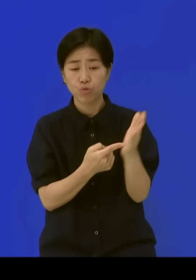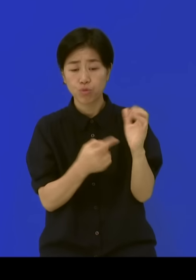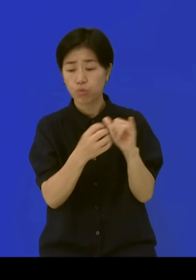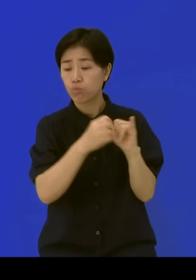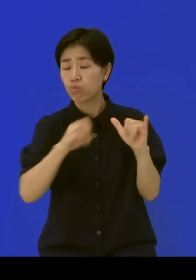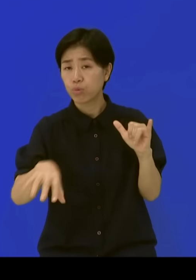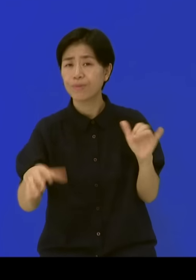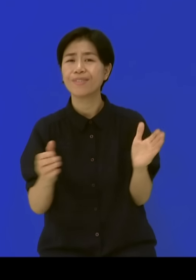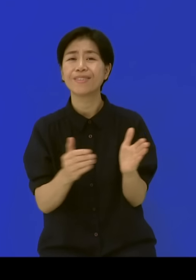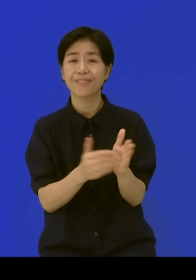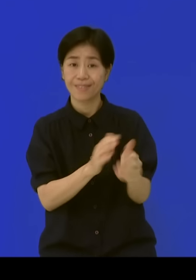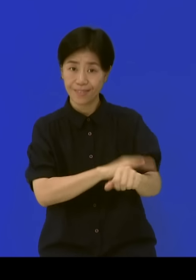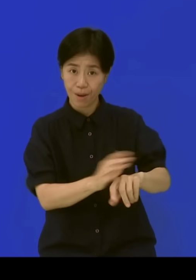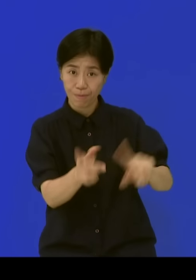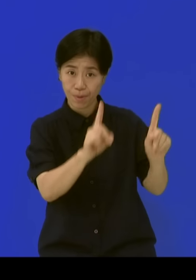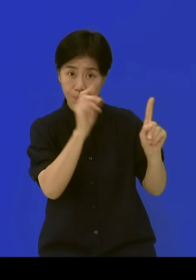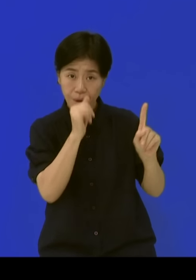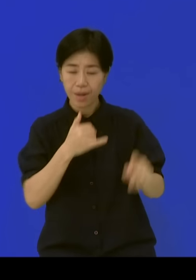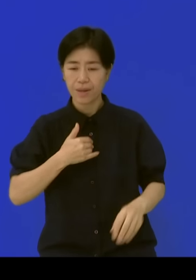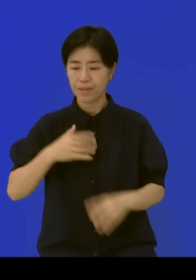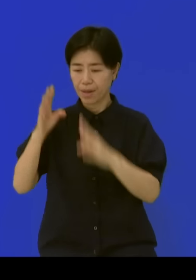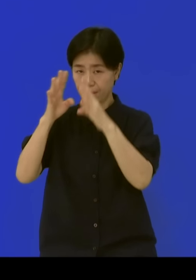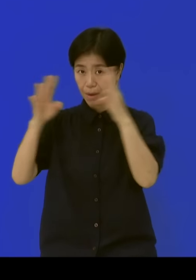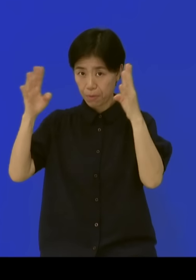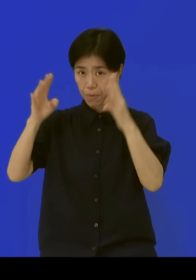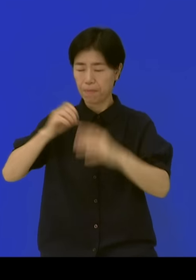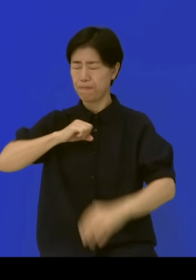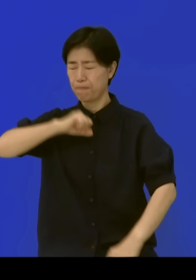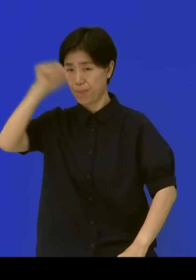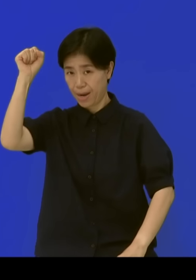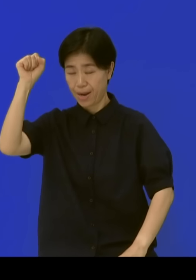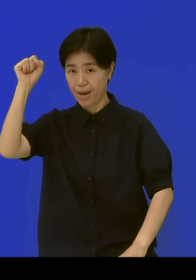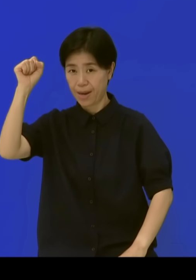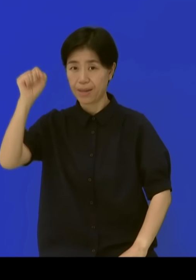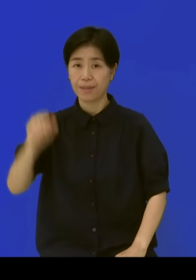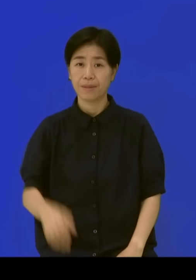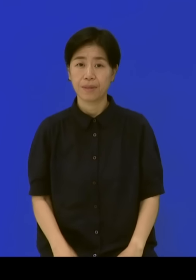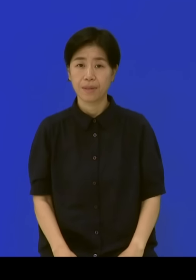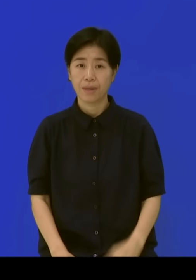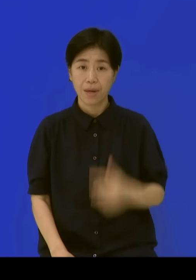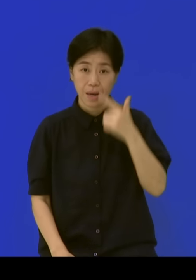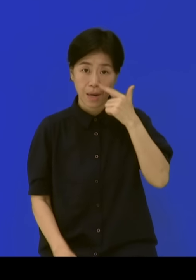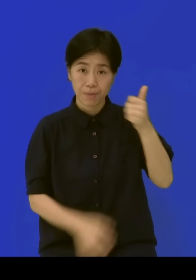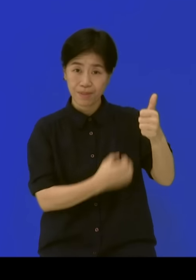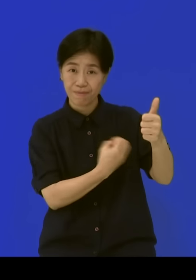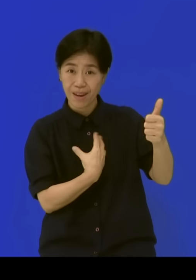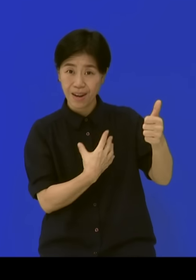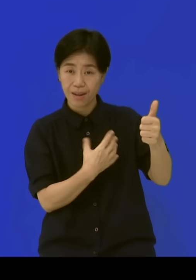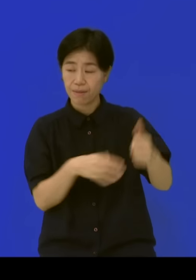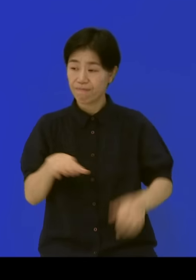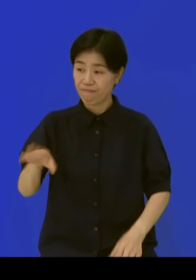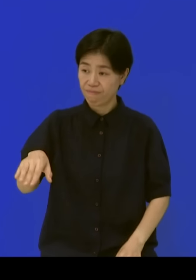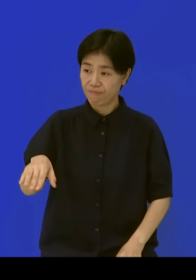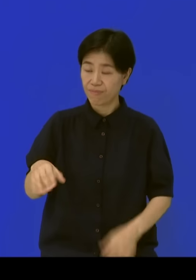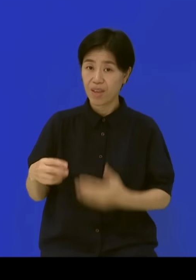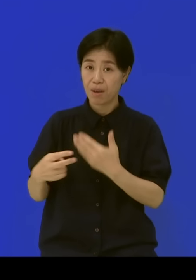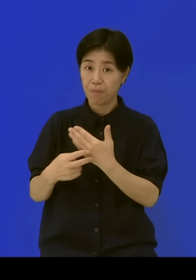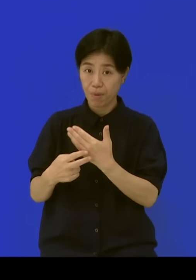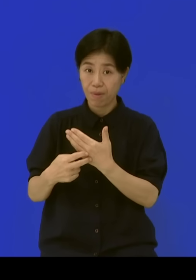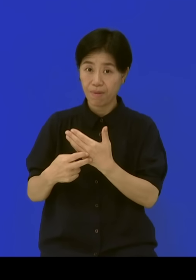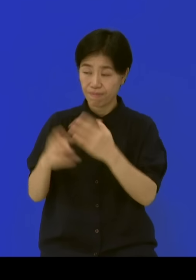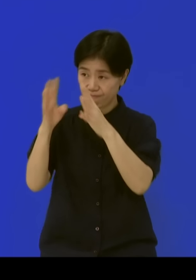끝나셨고 네, 네. 저는 의대에 합격을 했고 예. 네. 저희 아버지가 제가 의대 가면 교회 가시겠다고